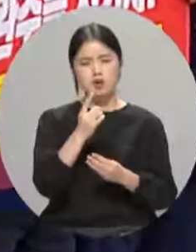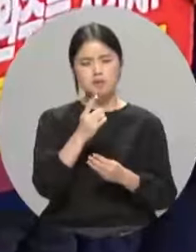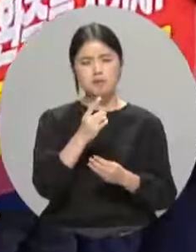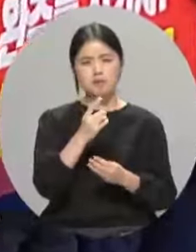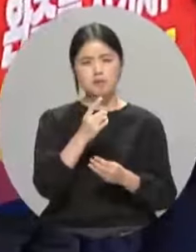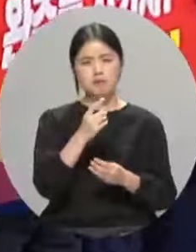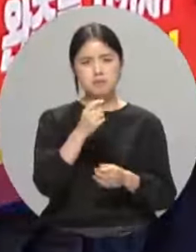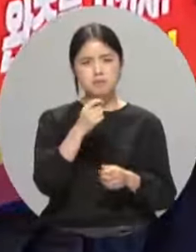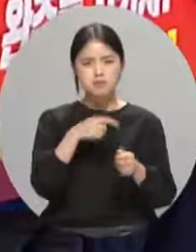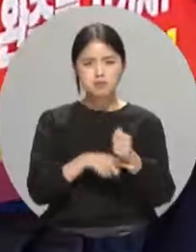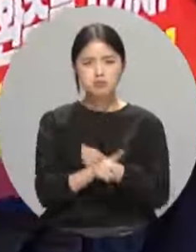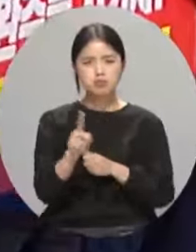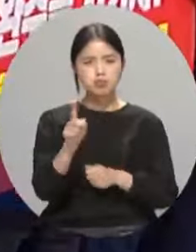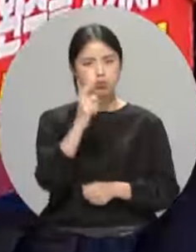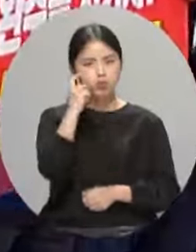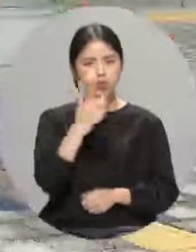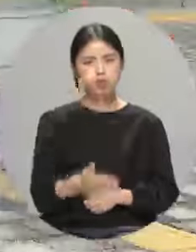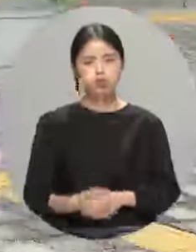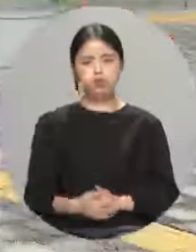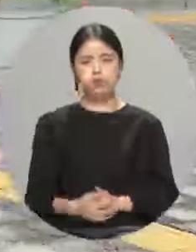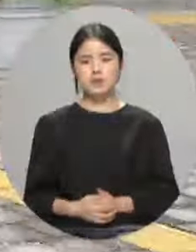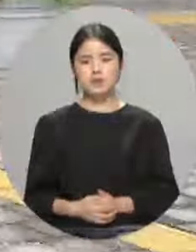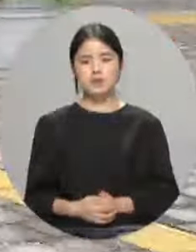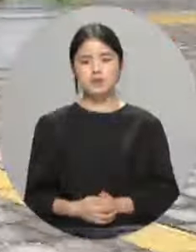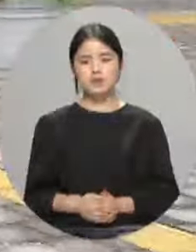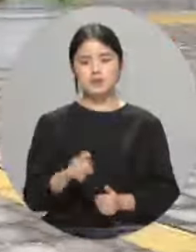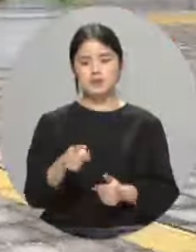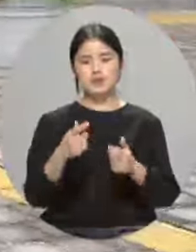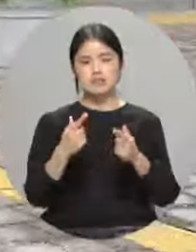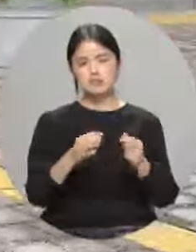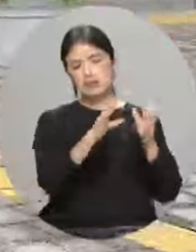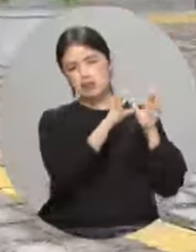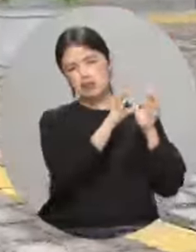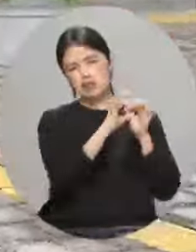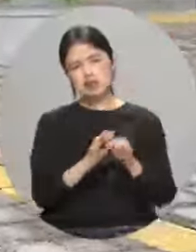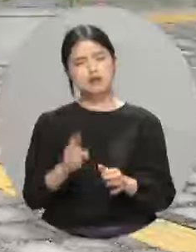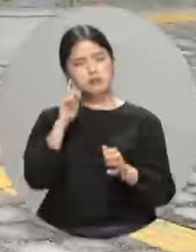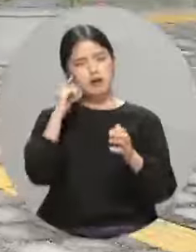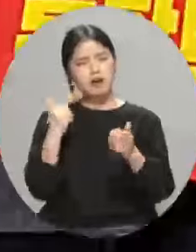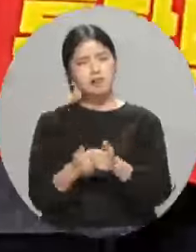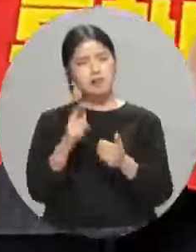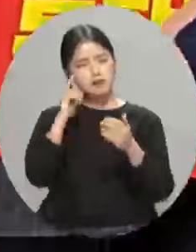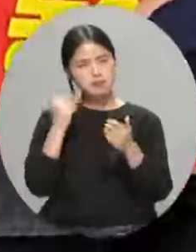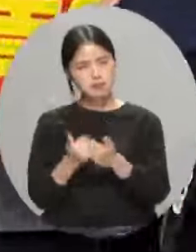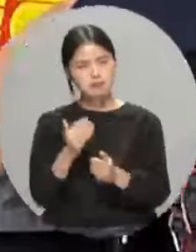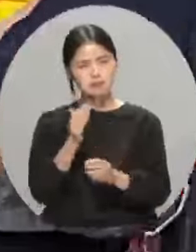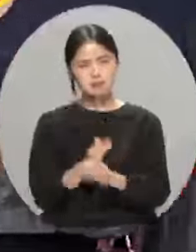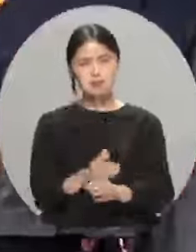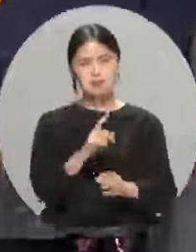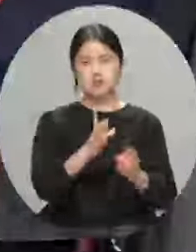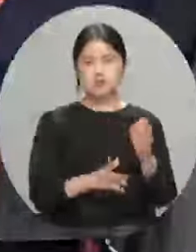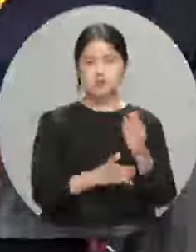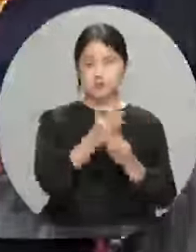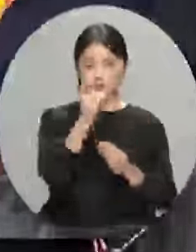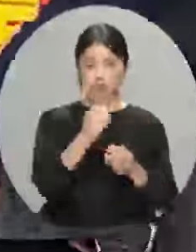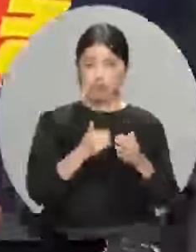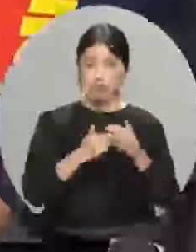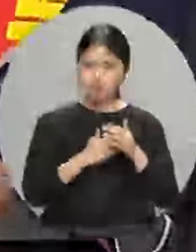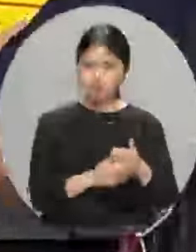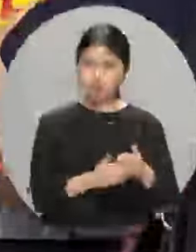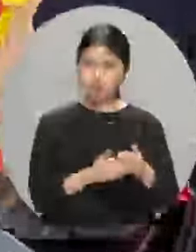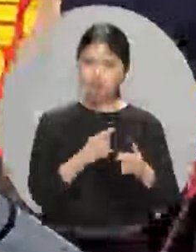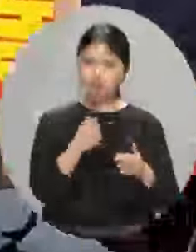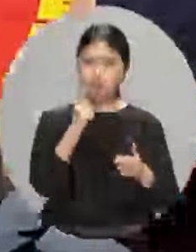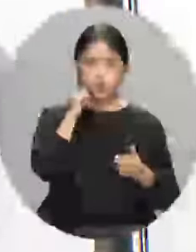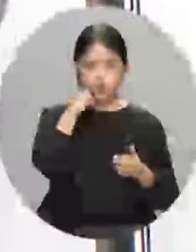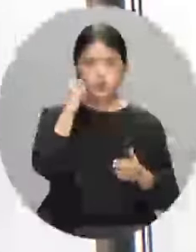시도하는 이유가 도대체 무엇입니까? 이처럼 끊이지 않는 반발에 전주 완주 통합에 짙은 먹구름이 드리우고